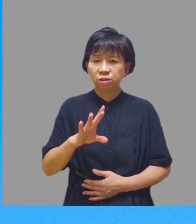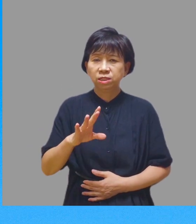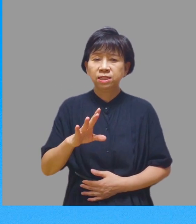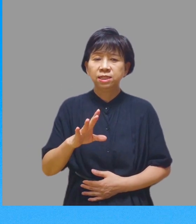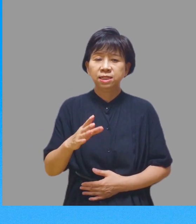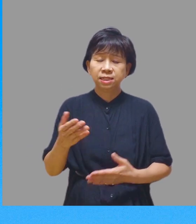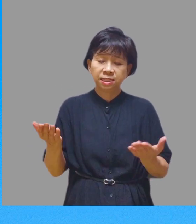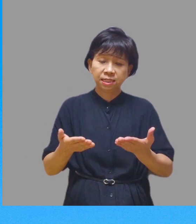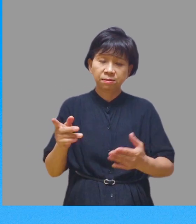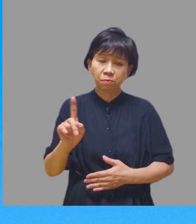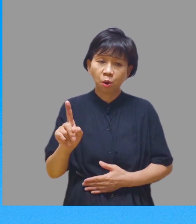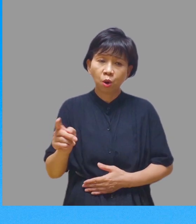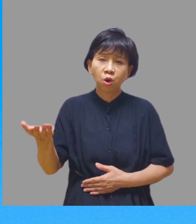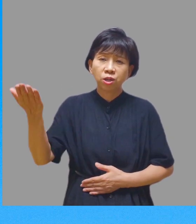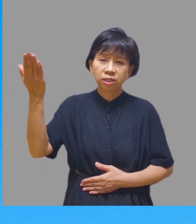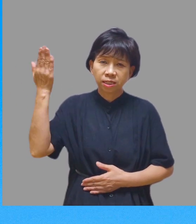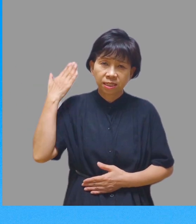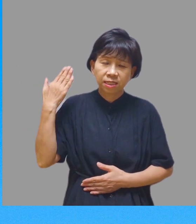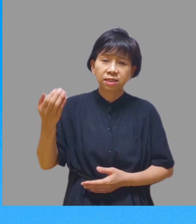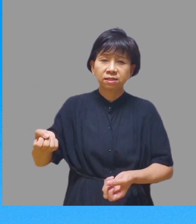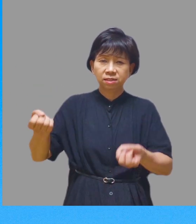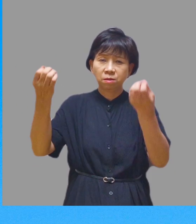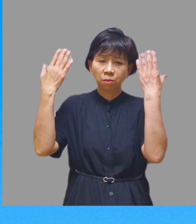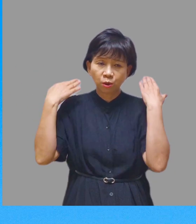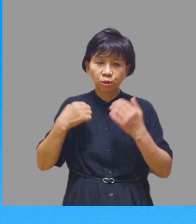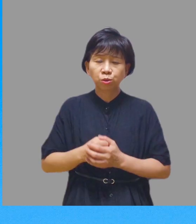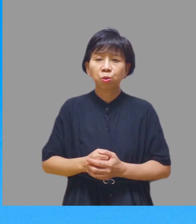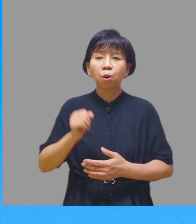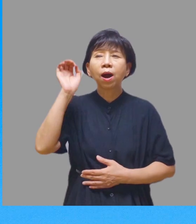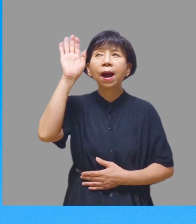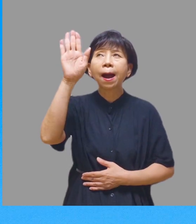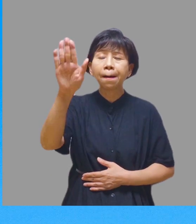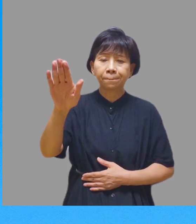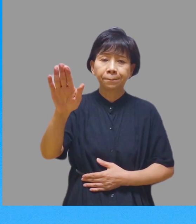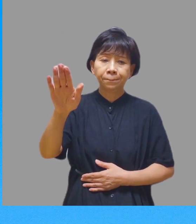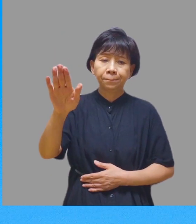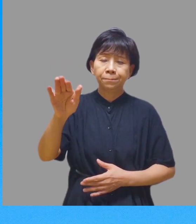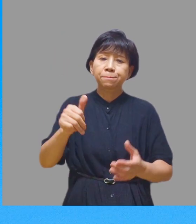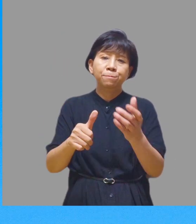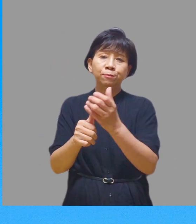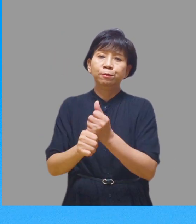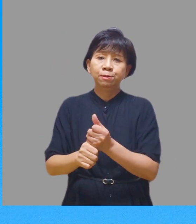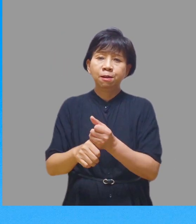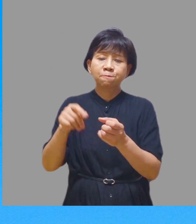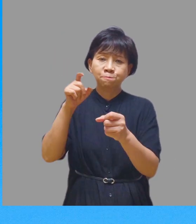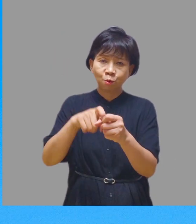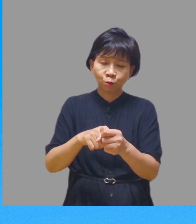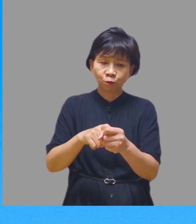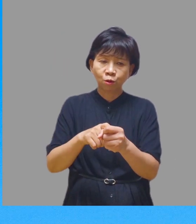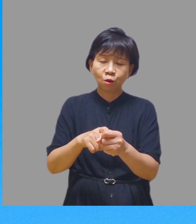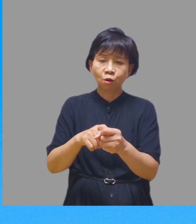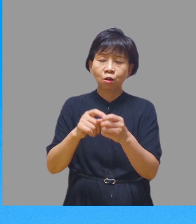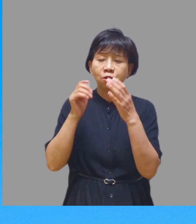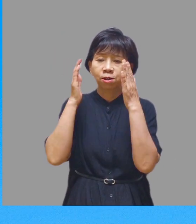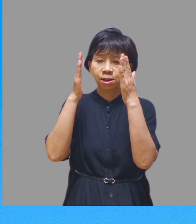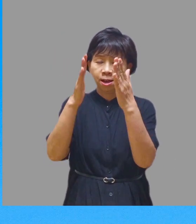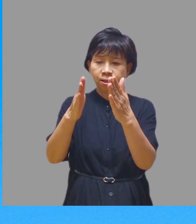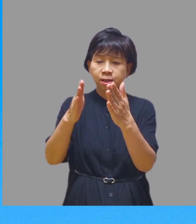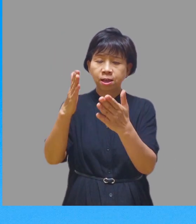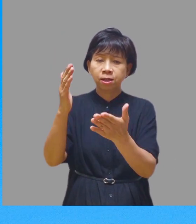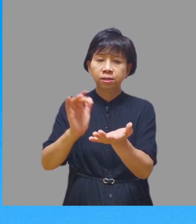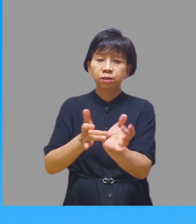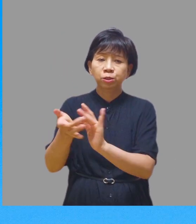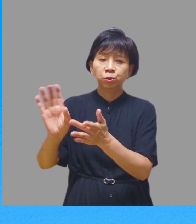한 일즉 뒤에 있는 것은 잊어버리고 앞에 있는 것을 잡으려고 표대를 향하여